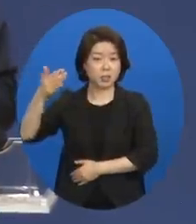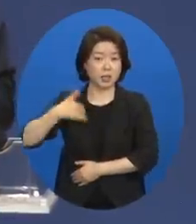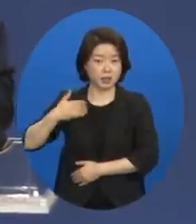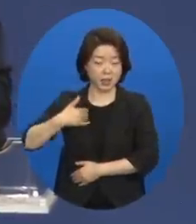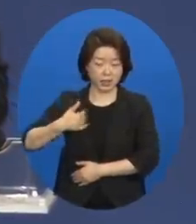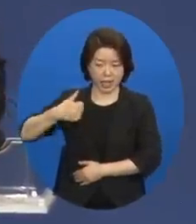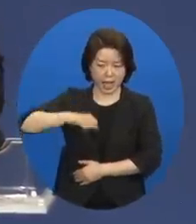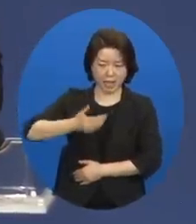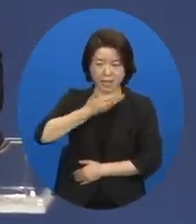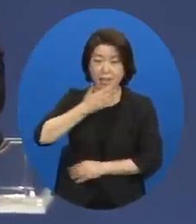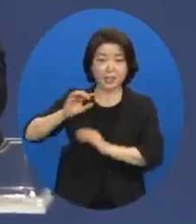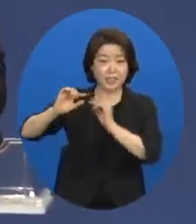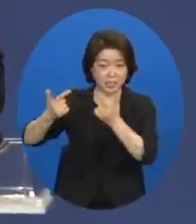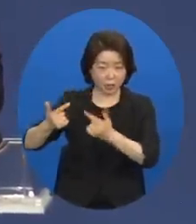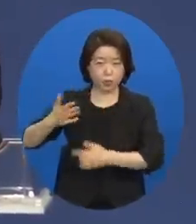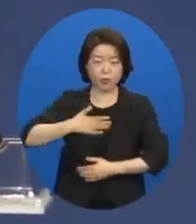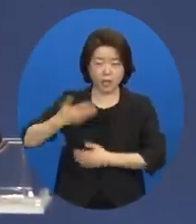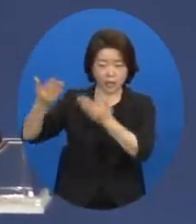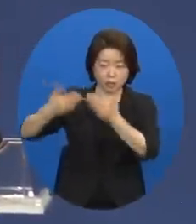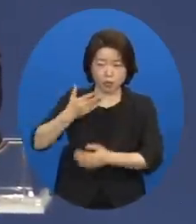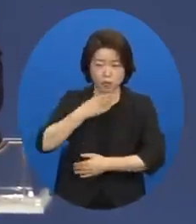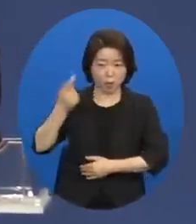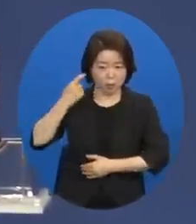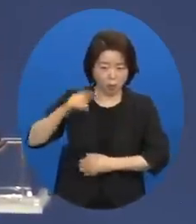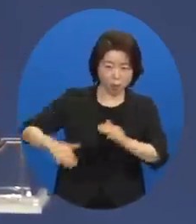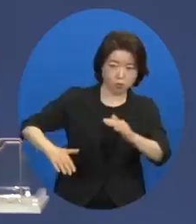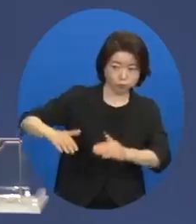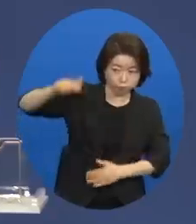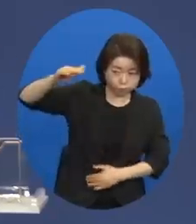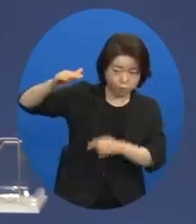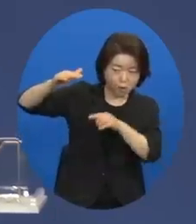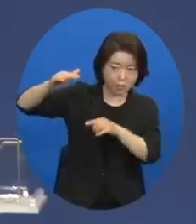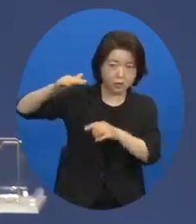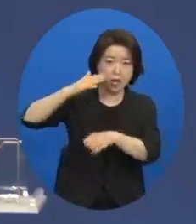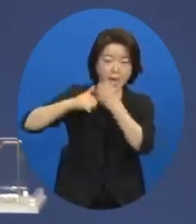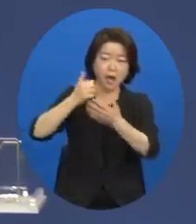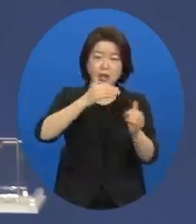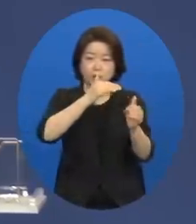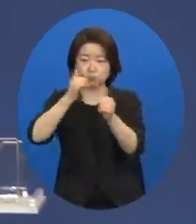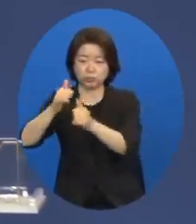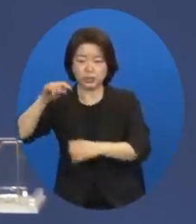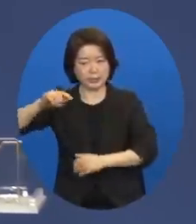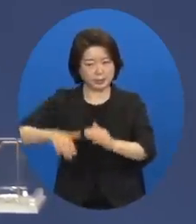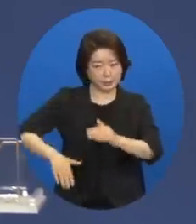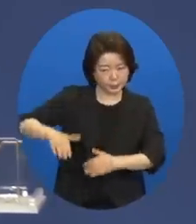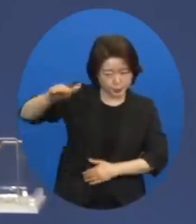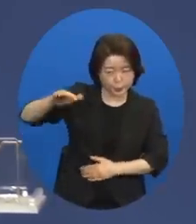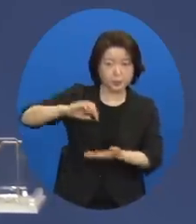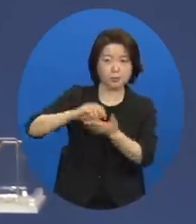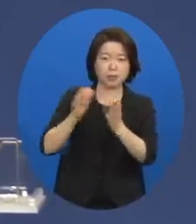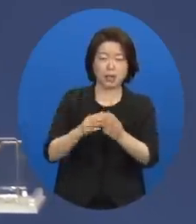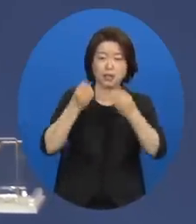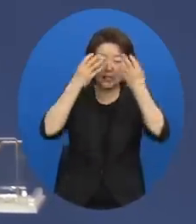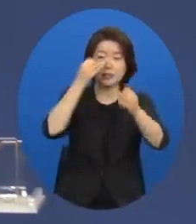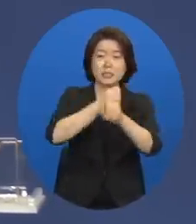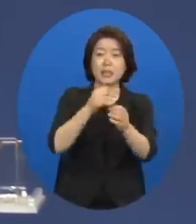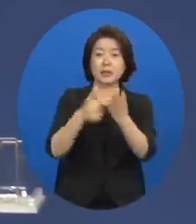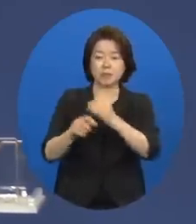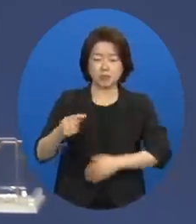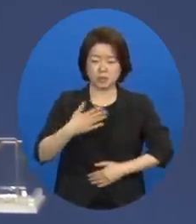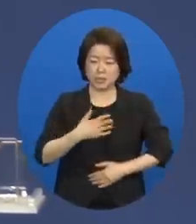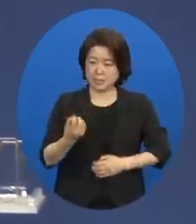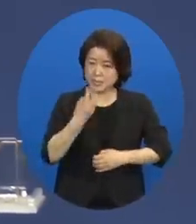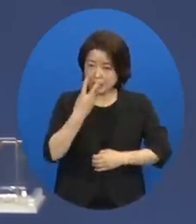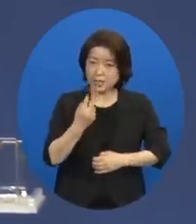아들을 아끼지 않고 내어주신 복음만큼 나는 그분이 부르신 복음의 초청만큼 새 피조물, 새